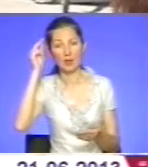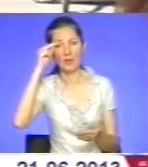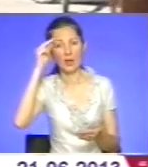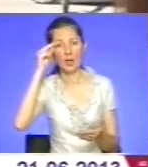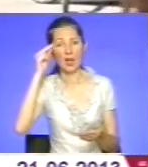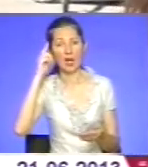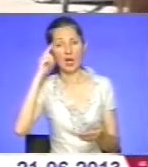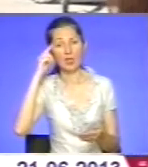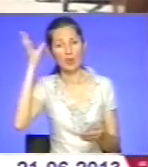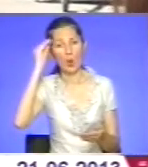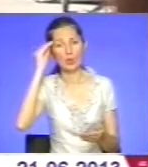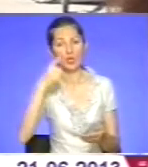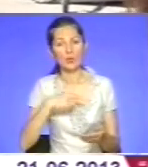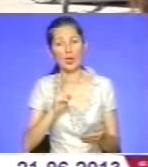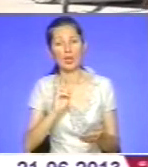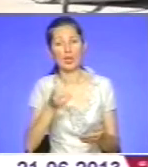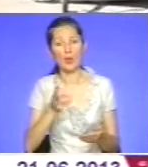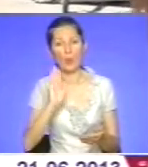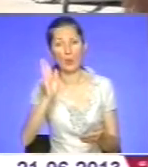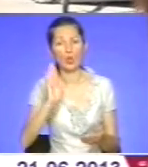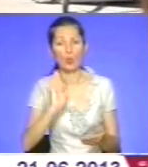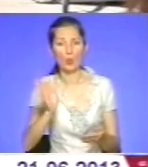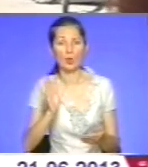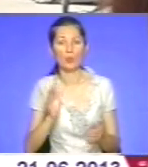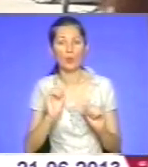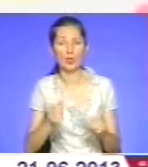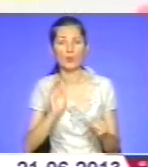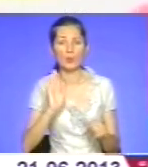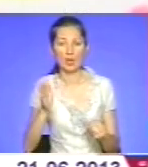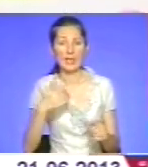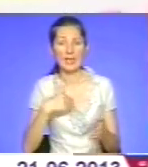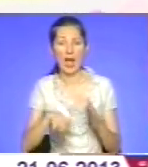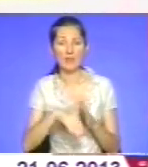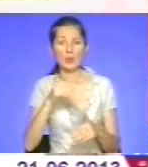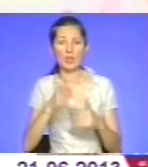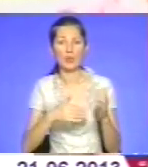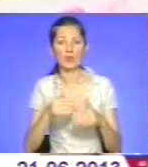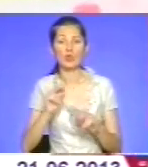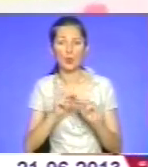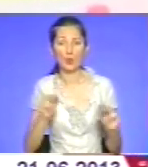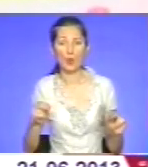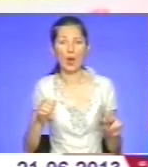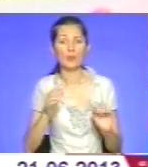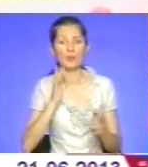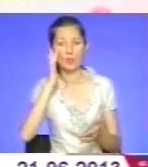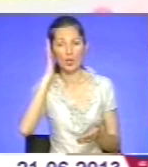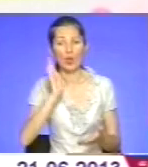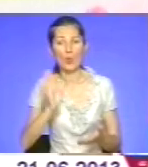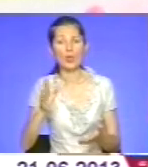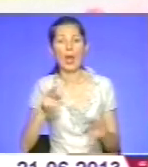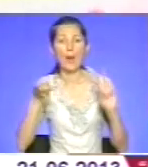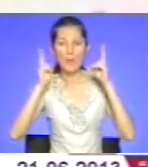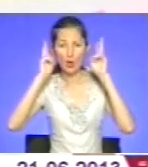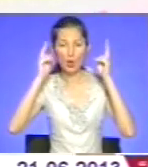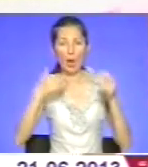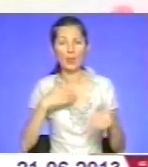ким ми в майбутньому можемо стати, але я все рівно вибрала професію педагога. Я в майбутньому мрію стати перукарем, тому що мені подобається